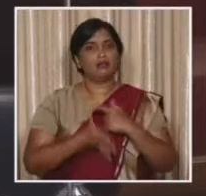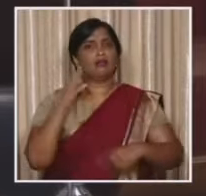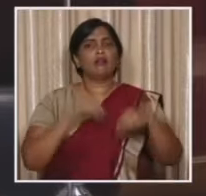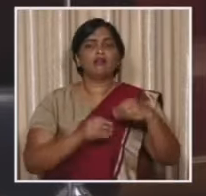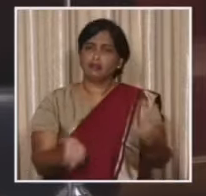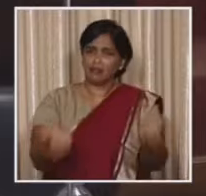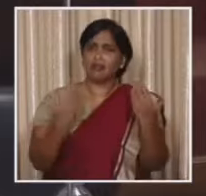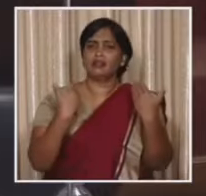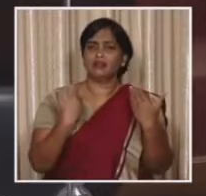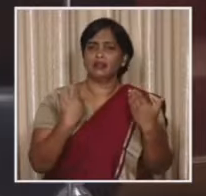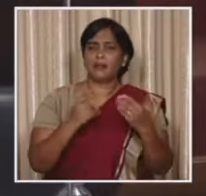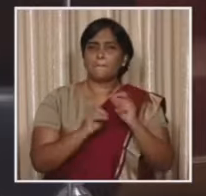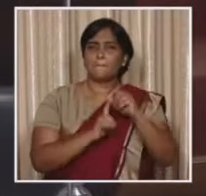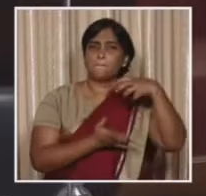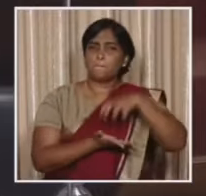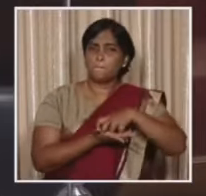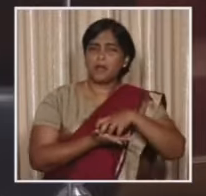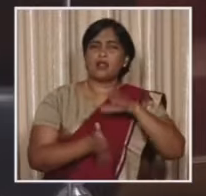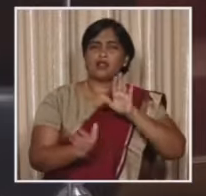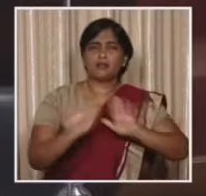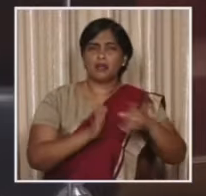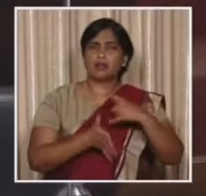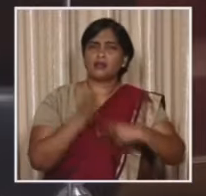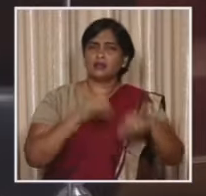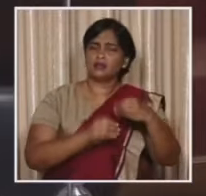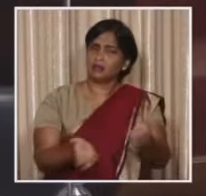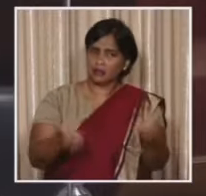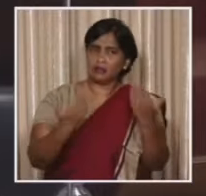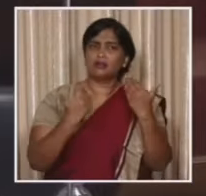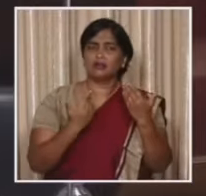තියන්නකෝ. පළාත් පාලන මැතිවර තියන්නකෝ.